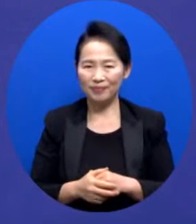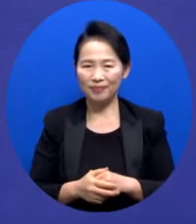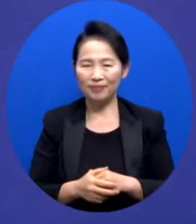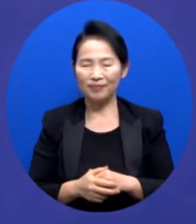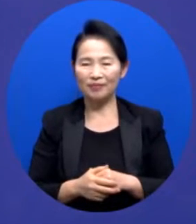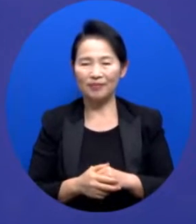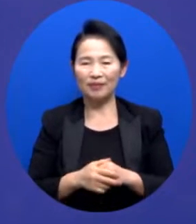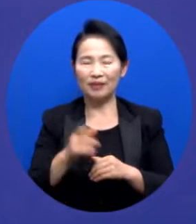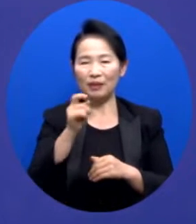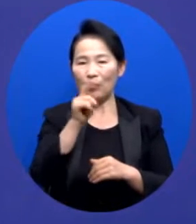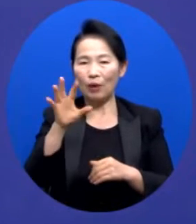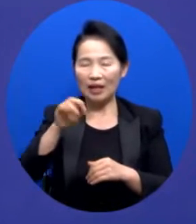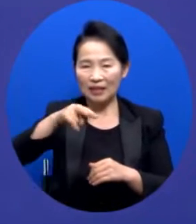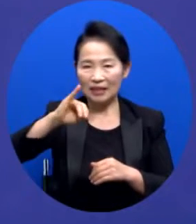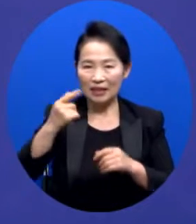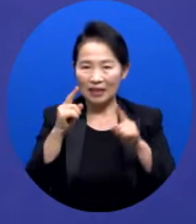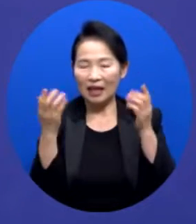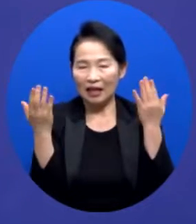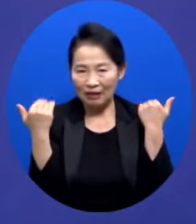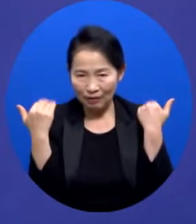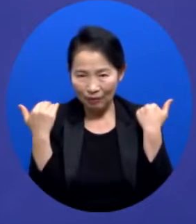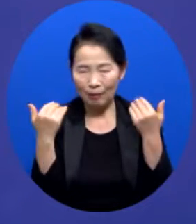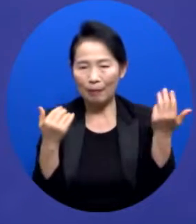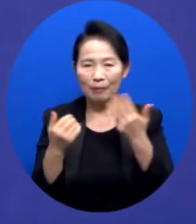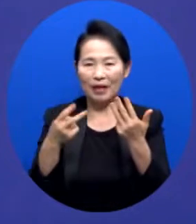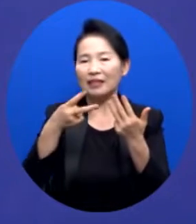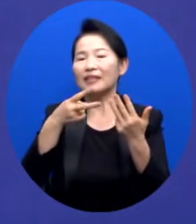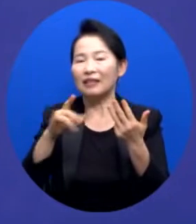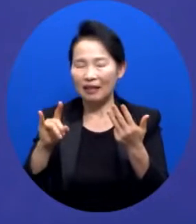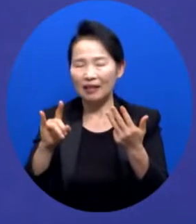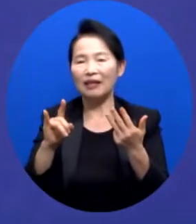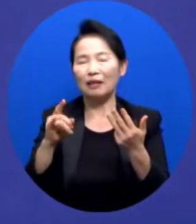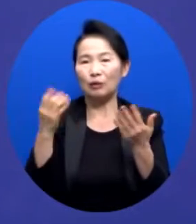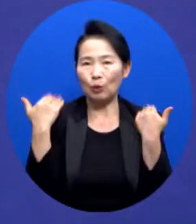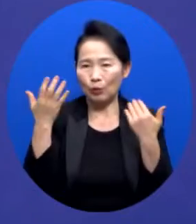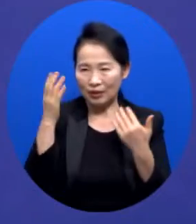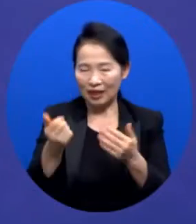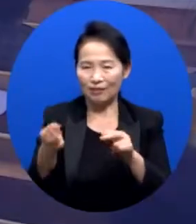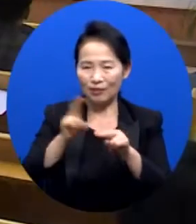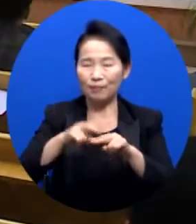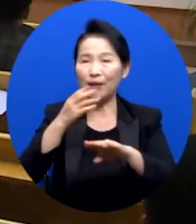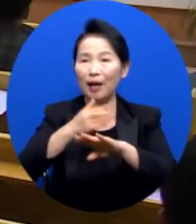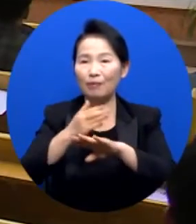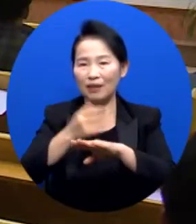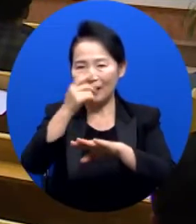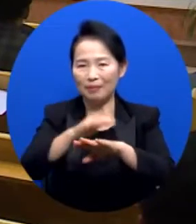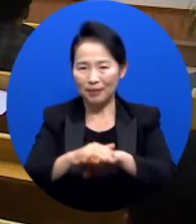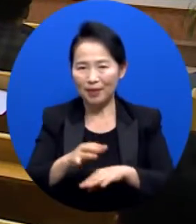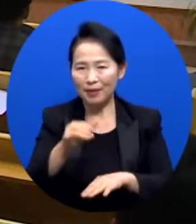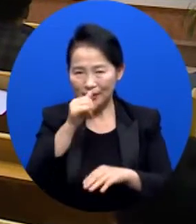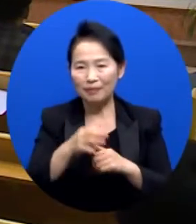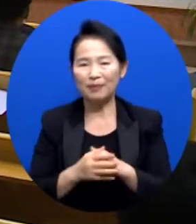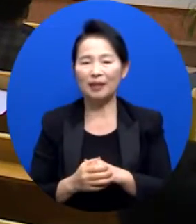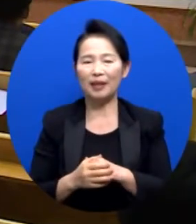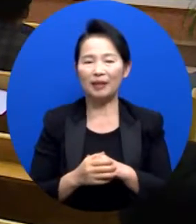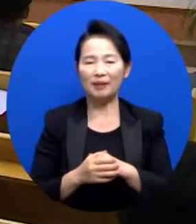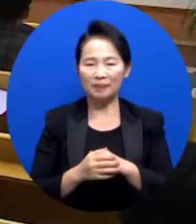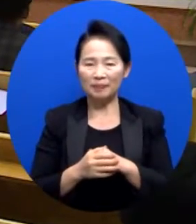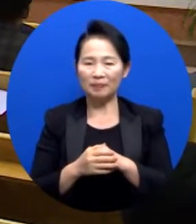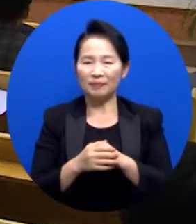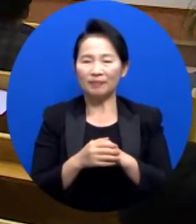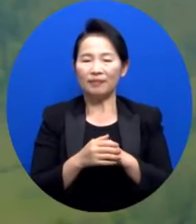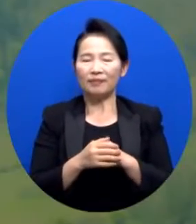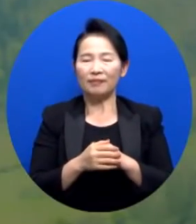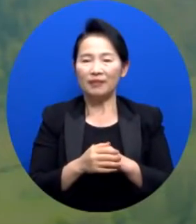광신대학교 제 8대 김경윤 총장 취임 감사예배 달렸습니다 앱에서 대한 예시로